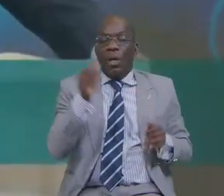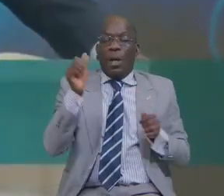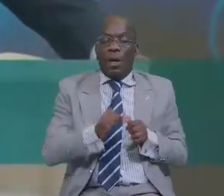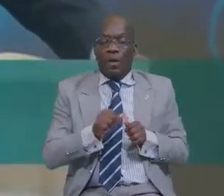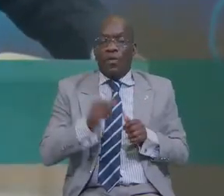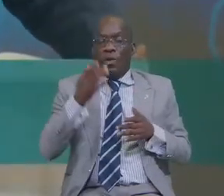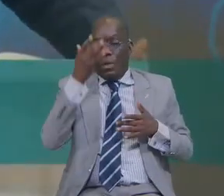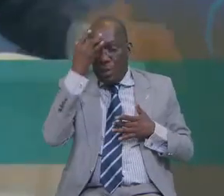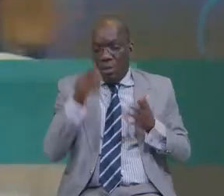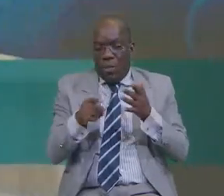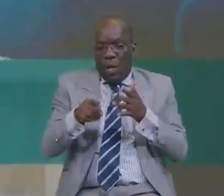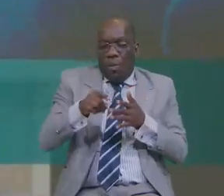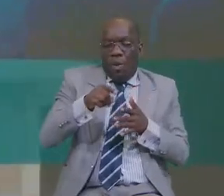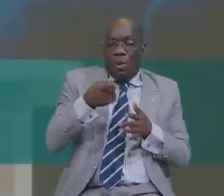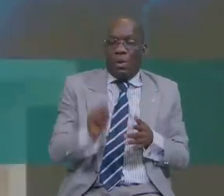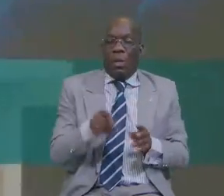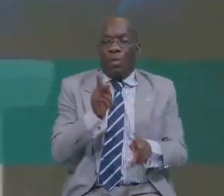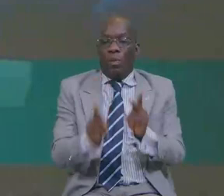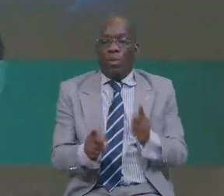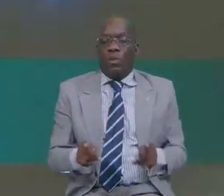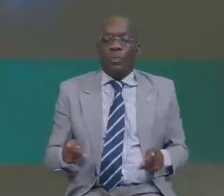toute infirmité parmi le peuple.